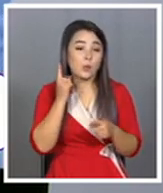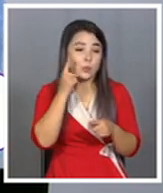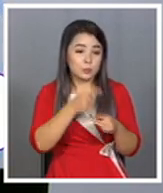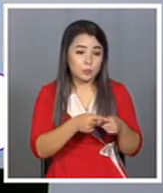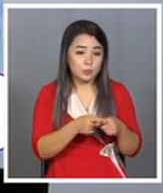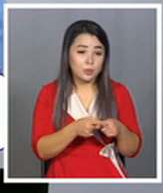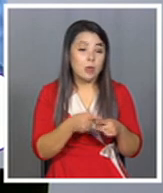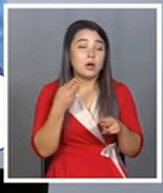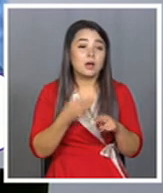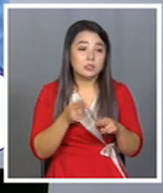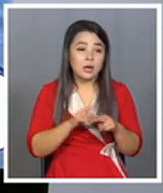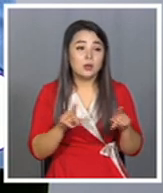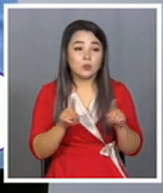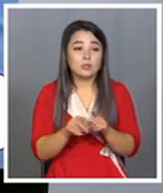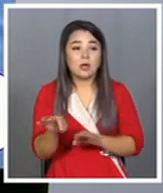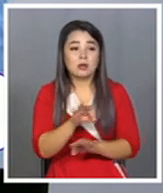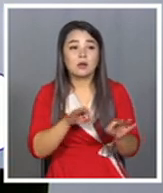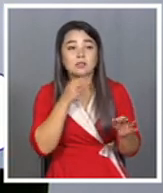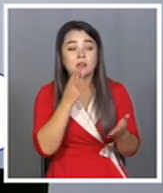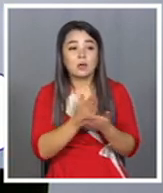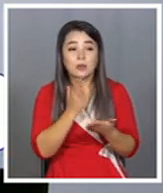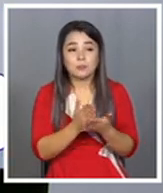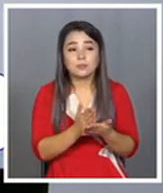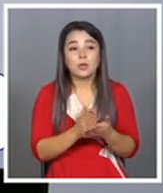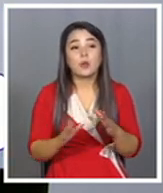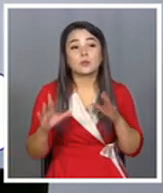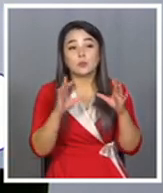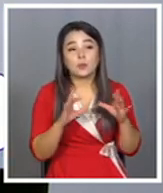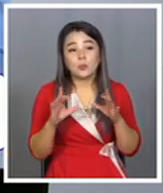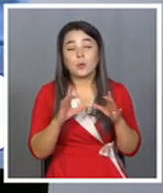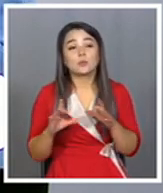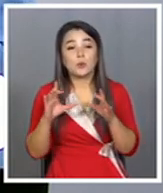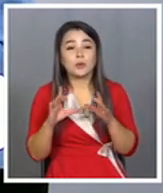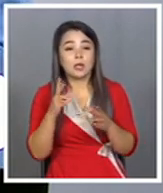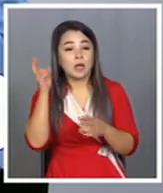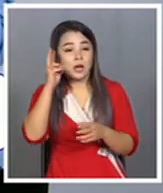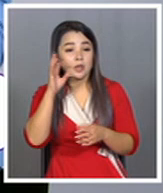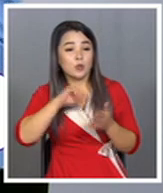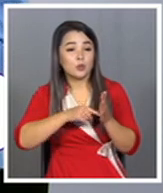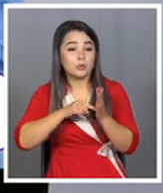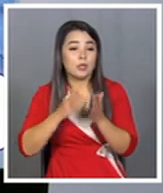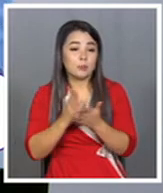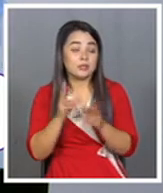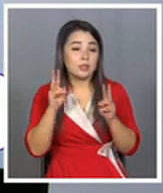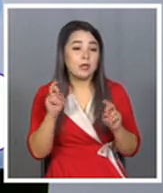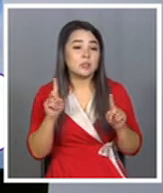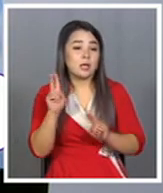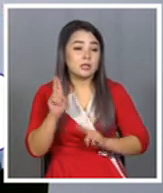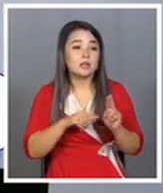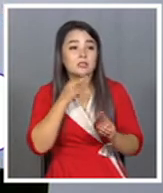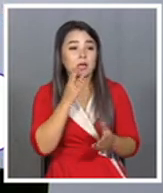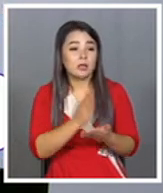тақтадан сіздер картадан көріп тұрсыздар дөңгелек-дөңгелек қара нүктелерді. Бұл не? Шартты белгіден